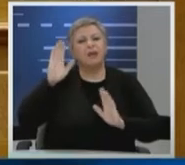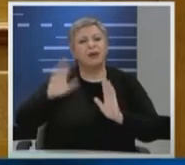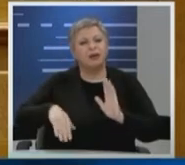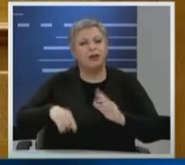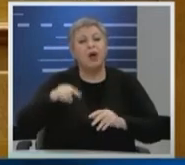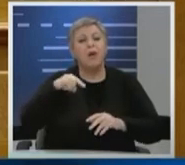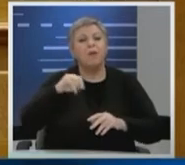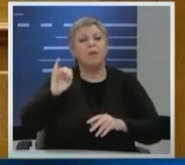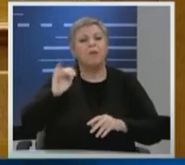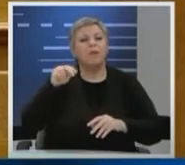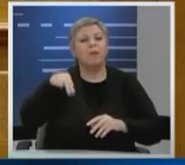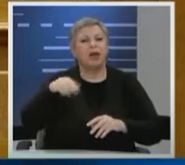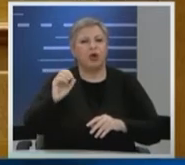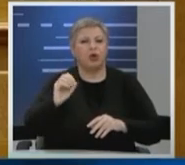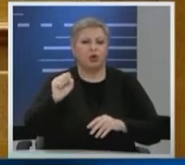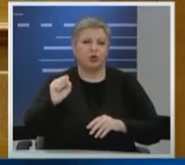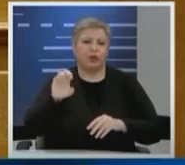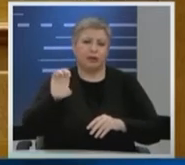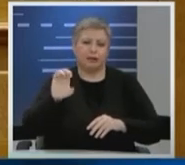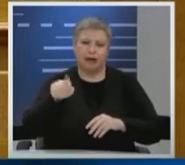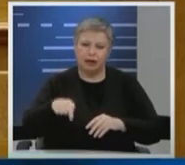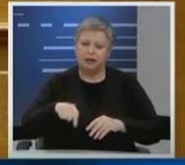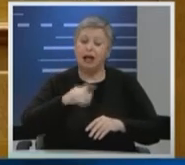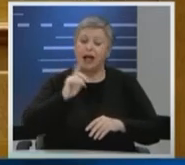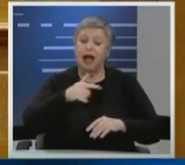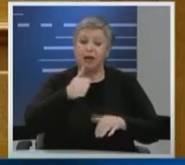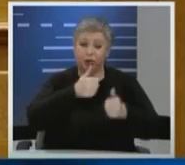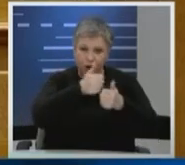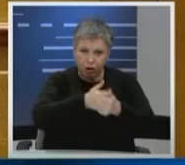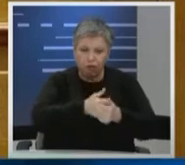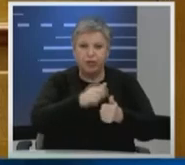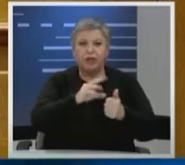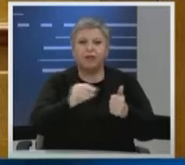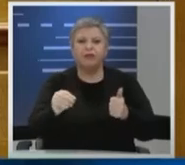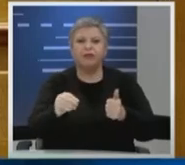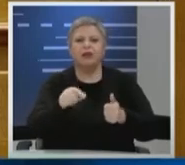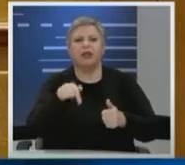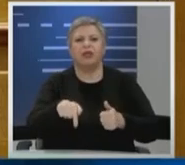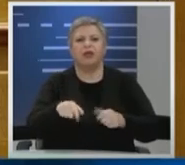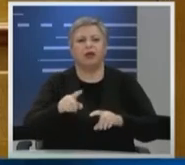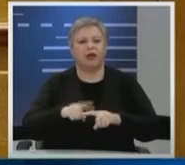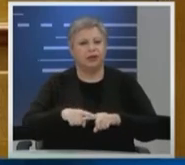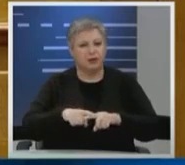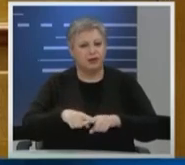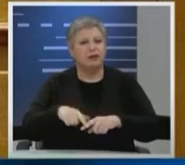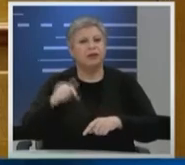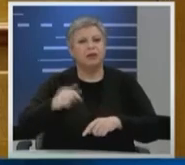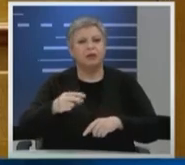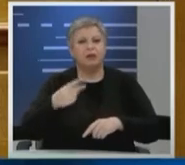εργαζόμενοι. Οι αυταπασχολούμενοι, οι επαγγελματίες και οι έμποροι, εκτός από τη